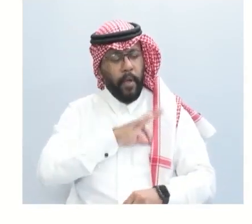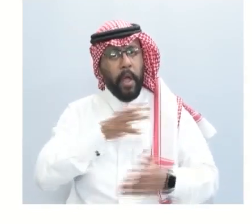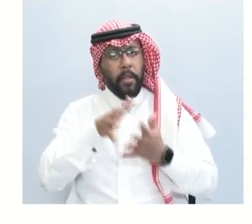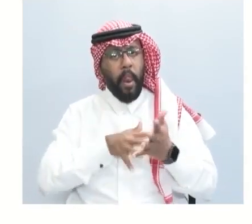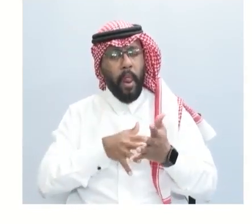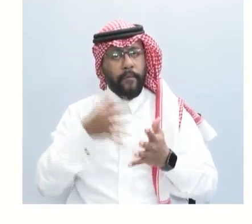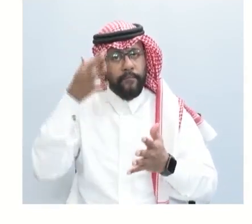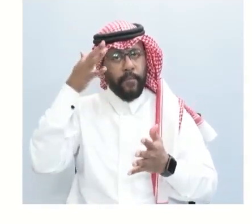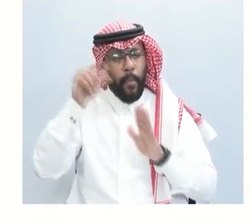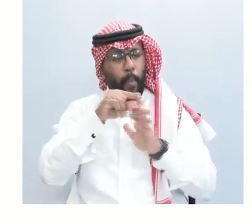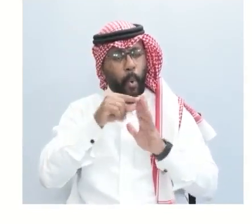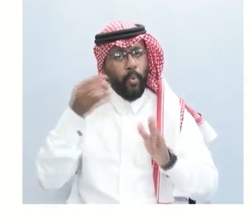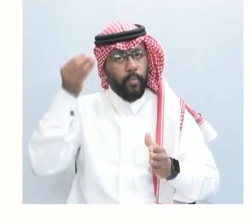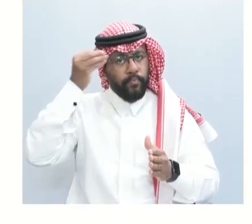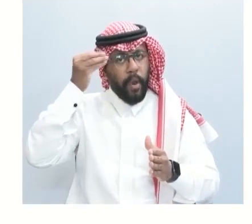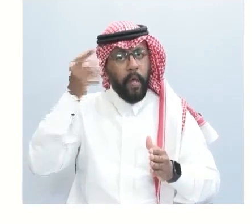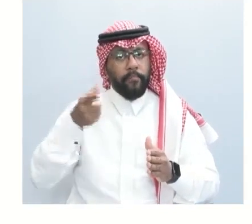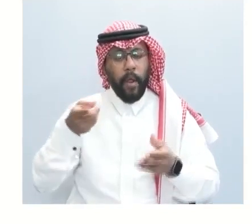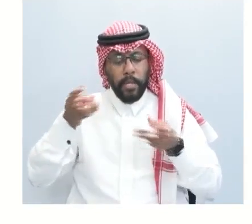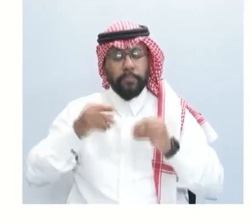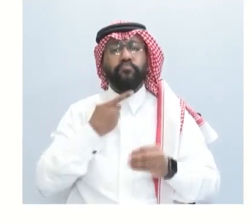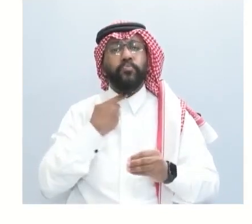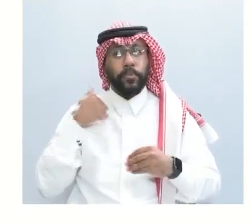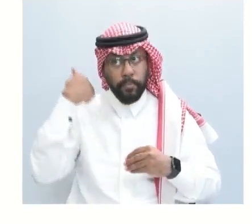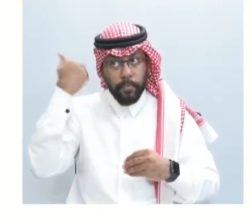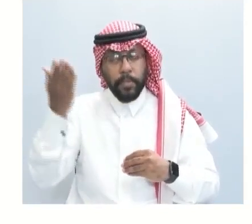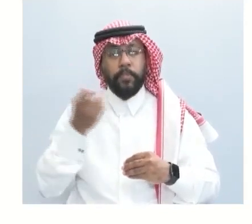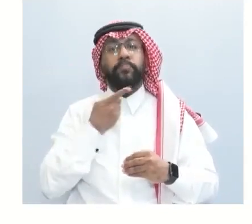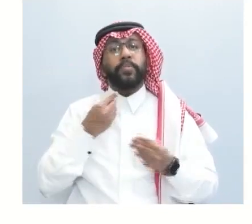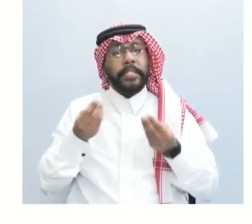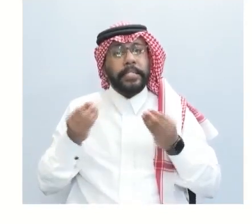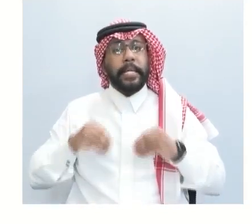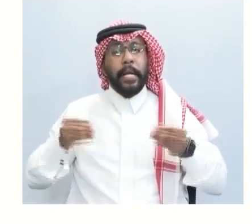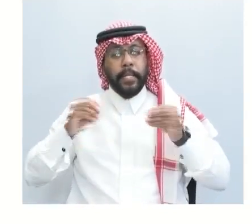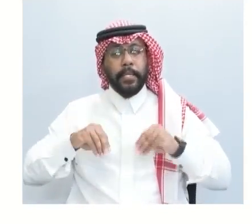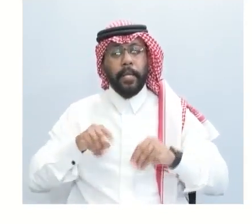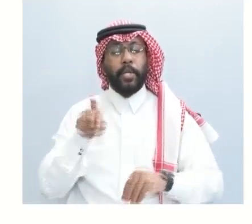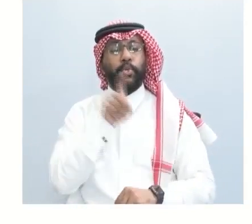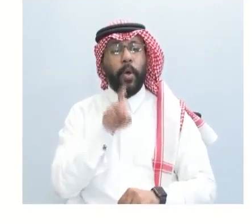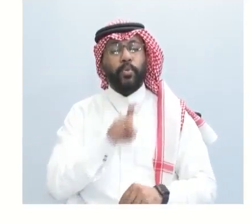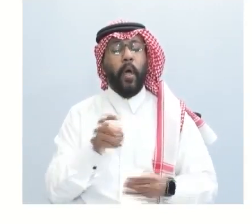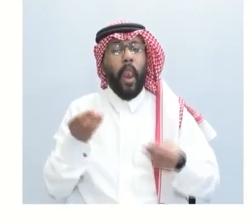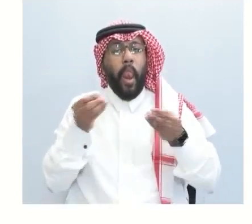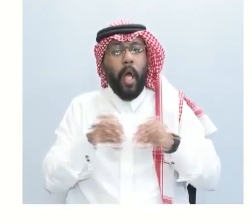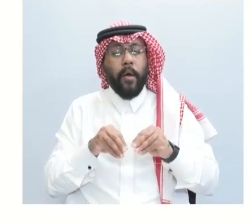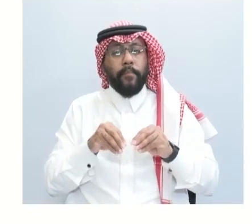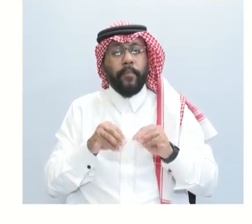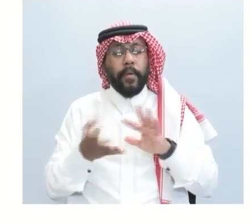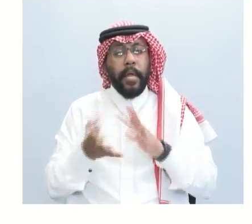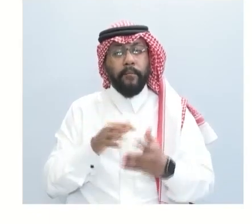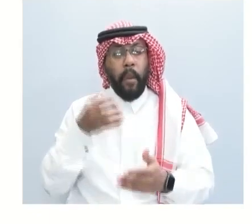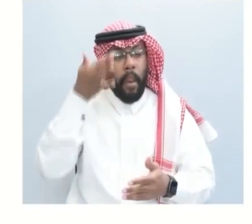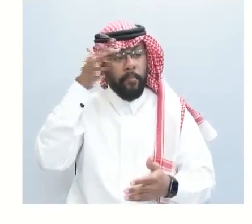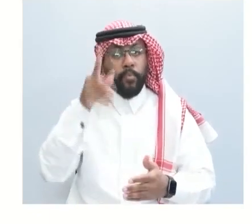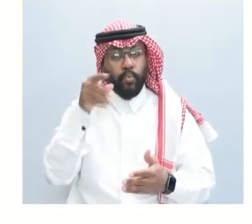انت ما اعرفه ثم ستذكر ايضا ما اريد معرفته ايضا اسئلتي ما هي وكل يذكر